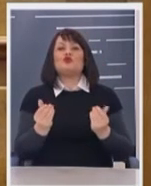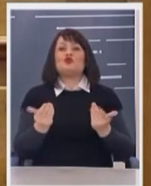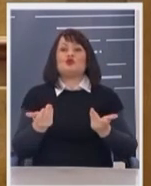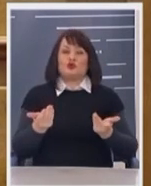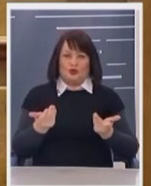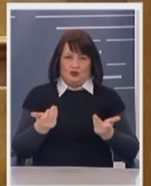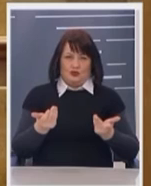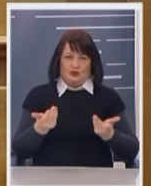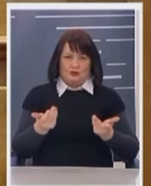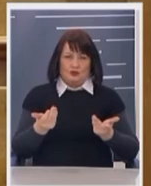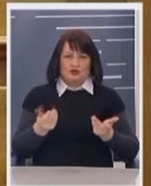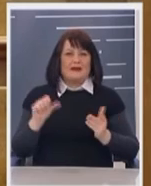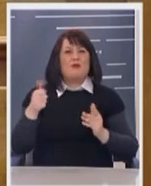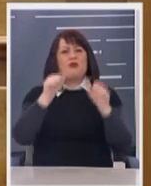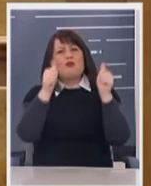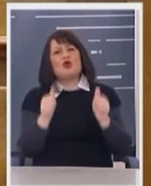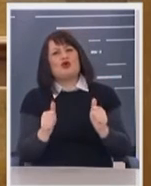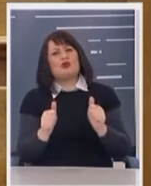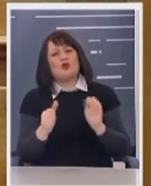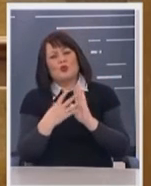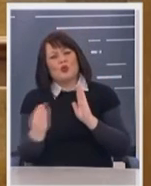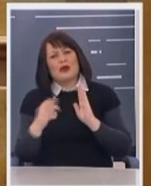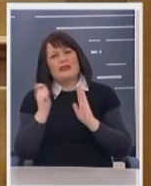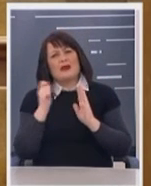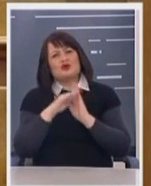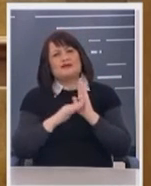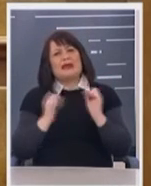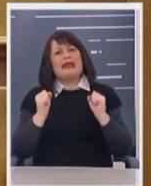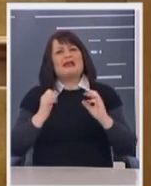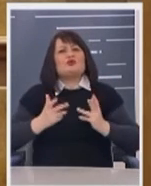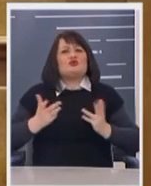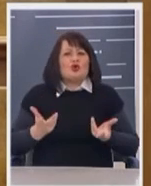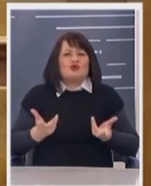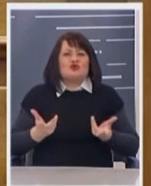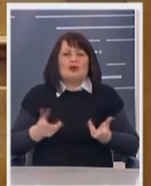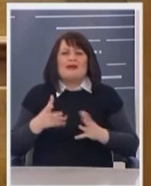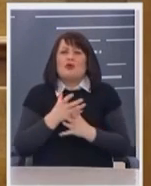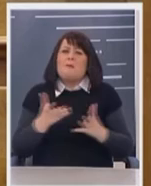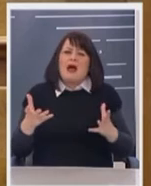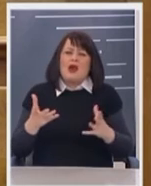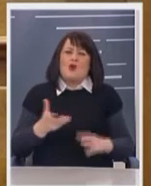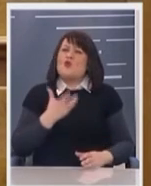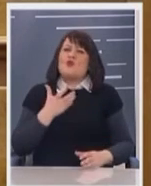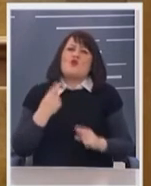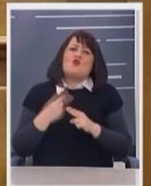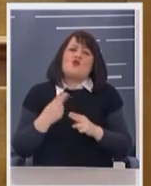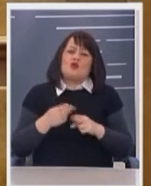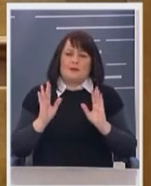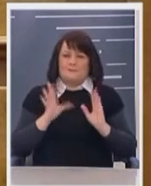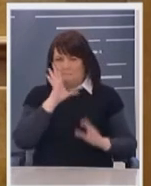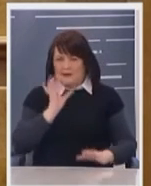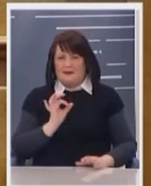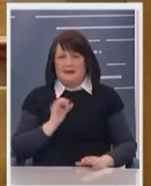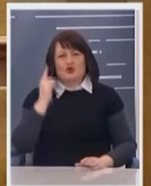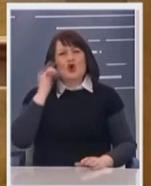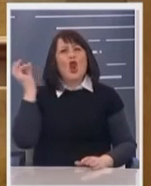του προτύπου του συστήματος υγείας, είναι ένας τεράστιος και πραγματικός